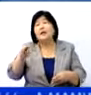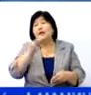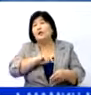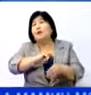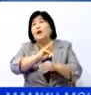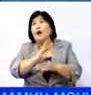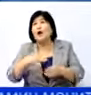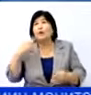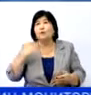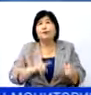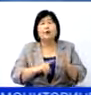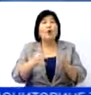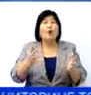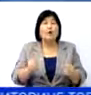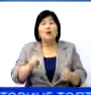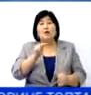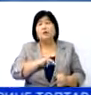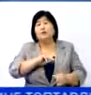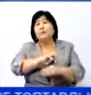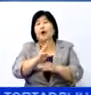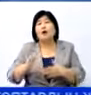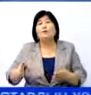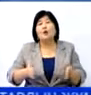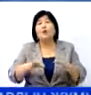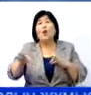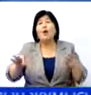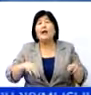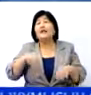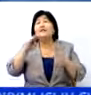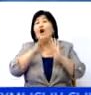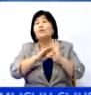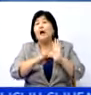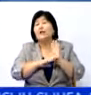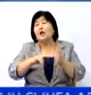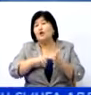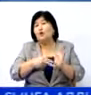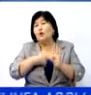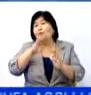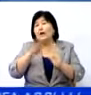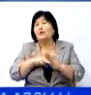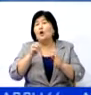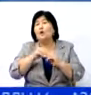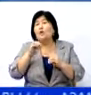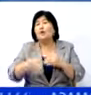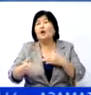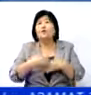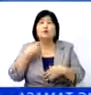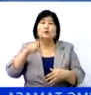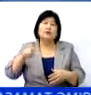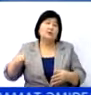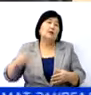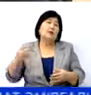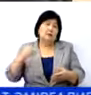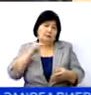қамту мақсатында қолға алынған жұмыспен қамтудың жол картасы бағдарламасы. Жоба аясында 10 мыңға жуық сырбойлық жұмысқа